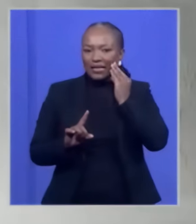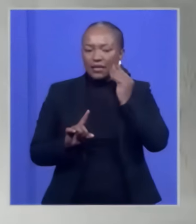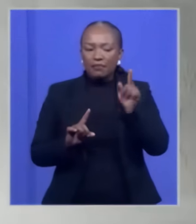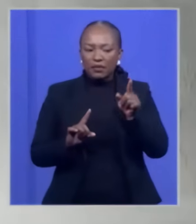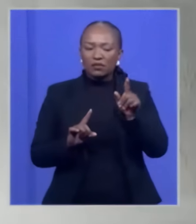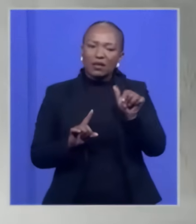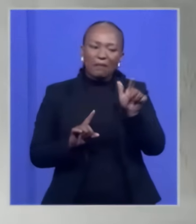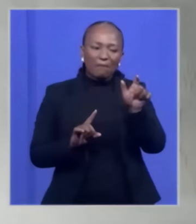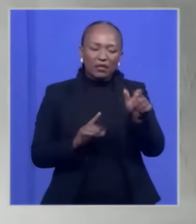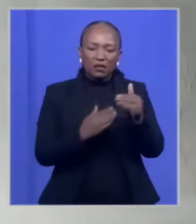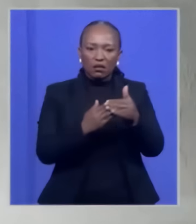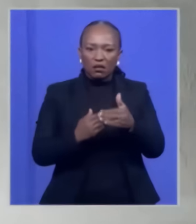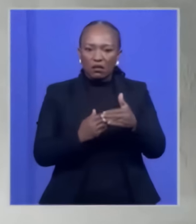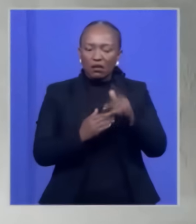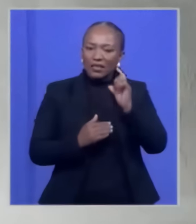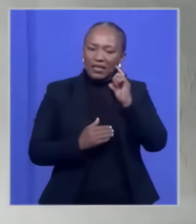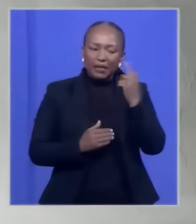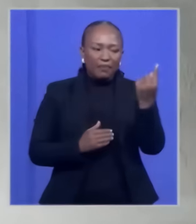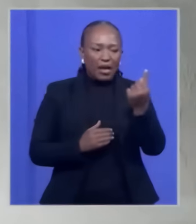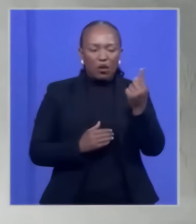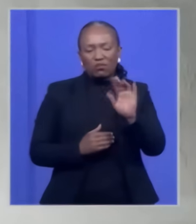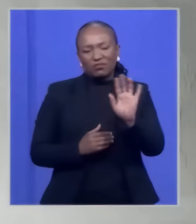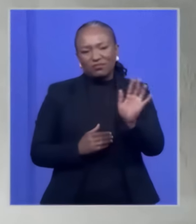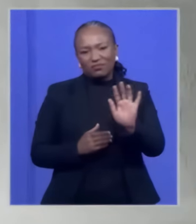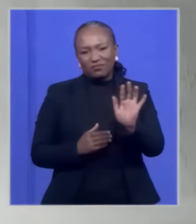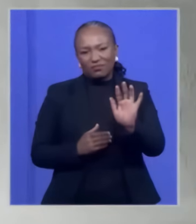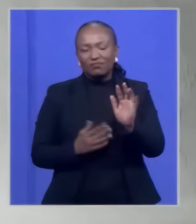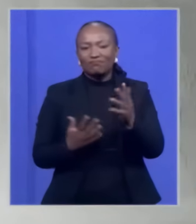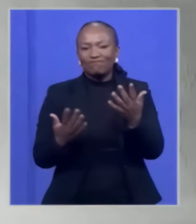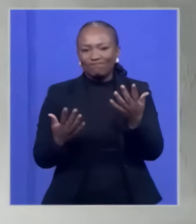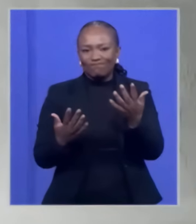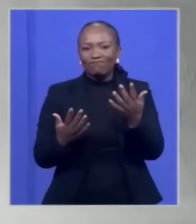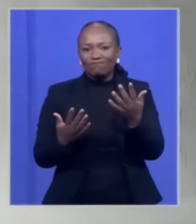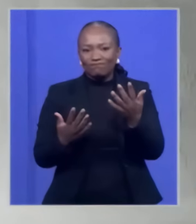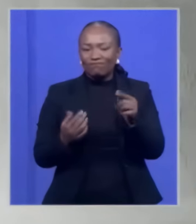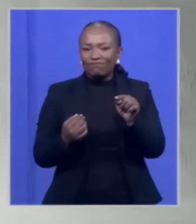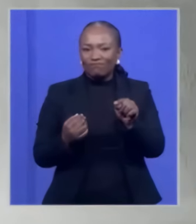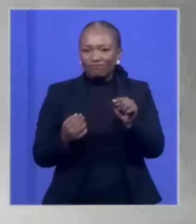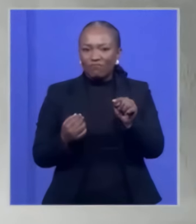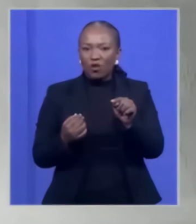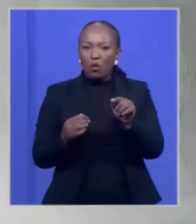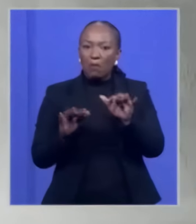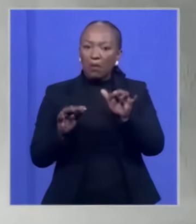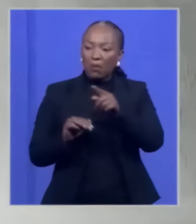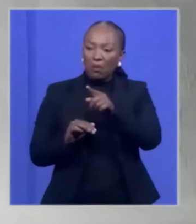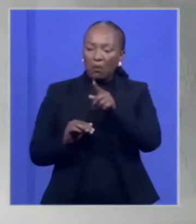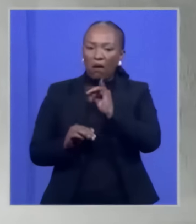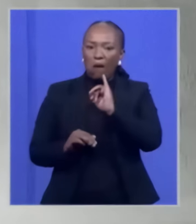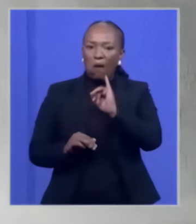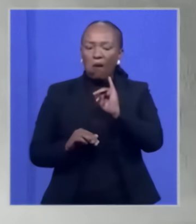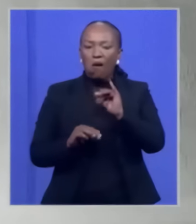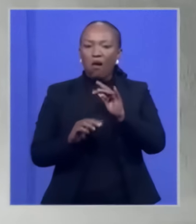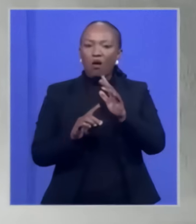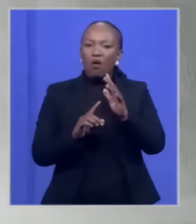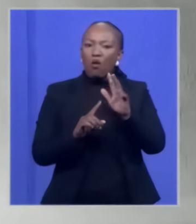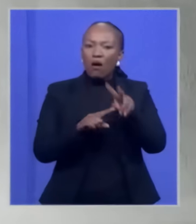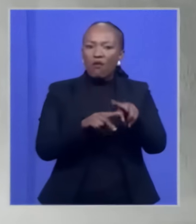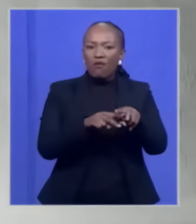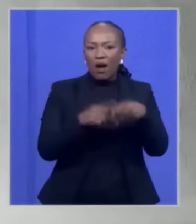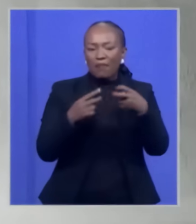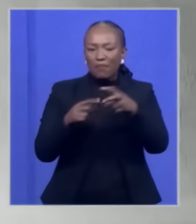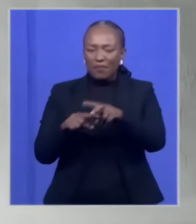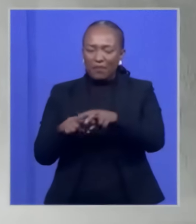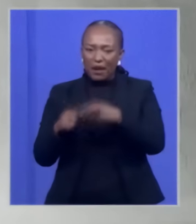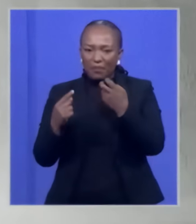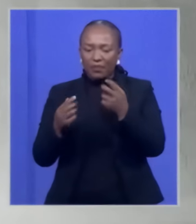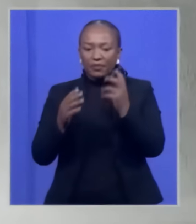ebile ba ska robatšwa ba le tee ka diphapošing tša borobalelo go efoga dikatawane tšeo di iphepago ka bona. Mosibidu Molepo o re